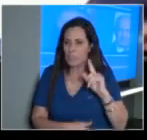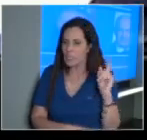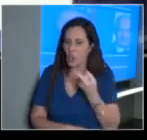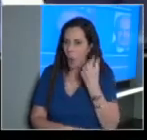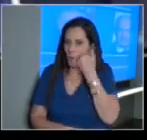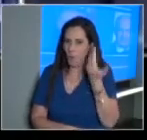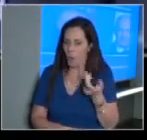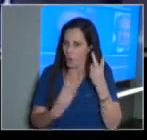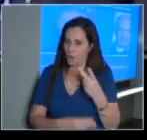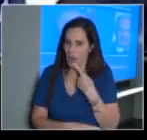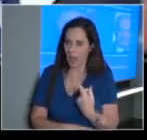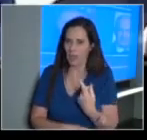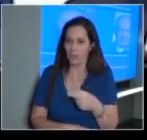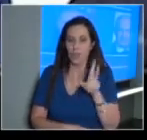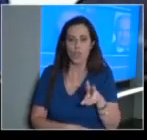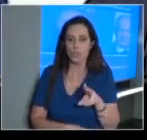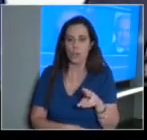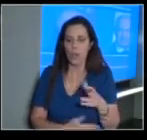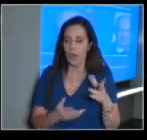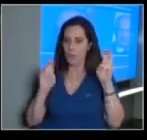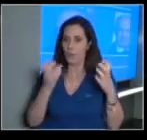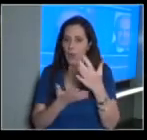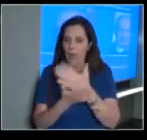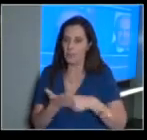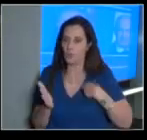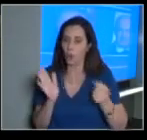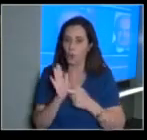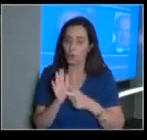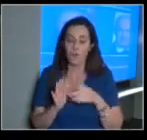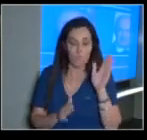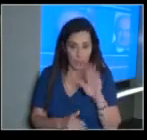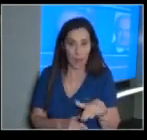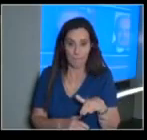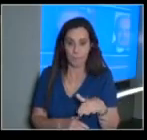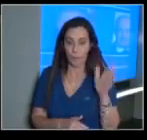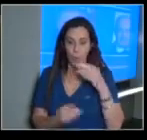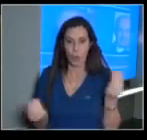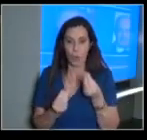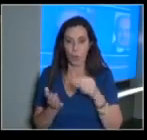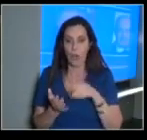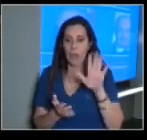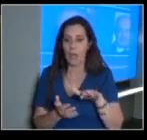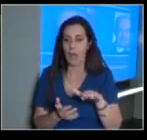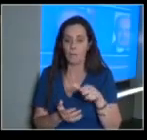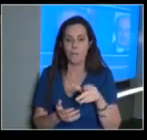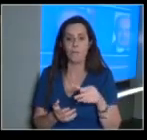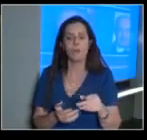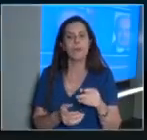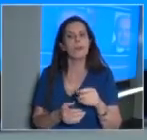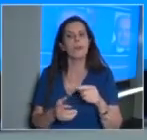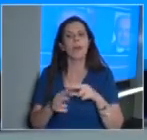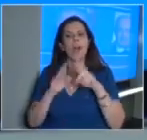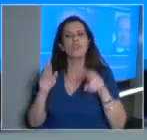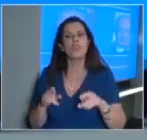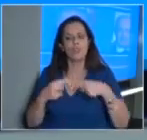לכל הוותיקים. חשוב מאוד להסביר פה, יש פה השלמת הכנסה שאנחנו דורשים. ודרך אגב, עוד נקודה, גם את הנושא של רשות ועדת